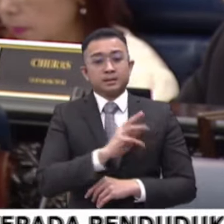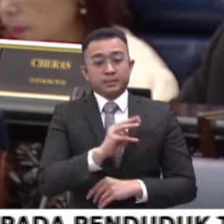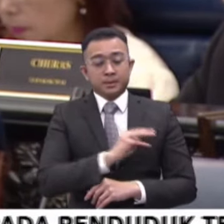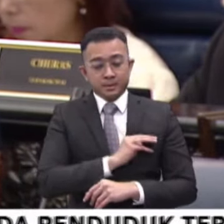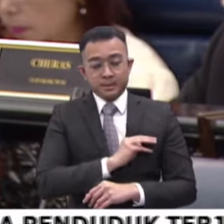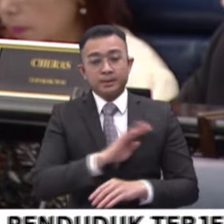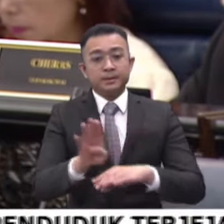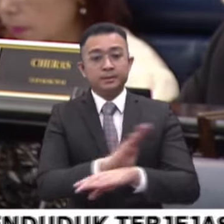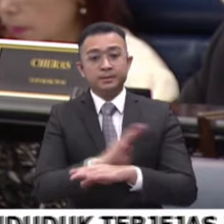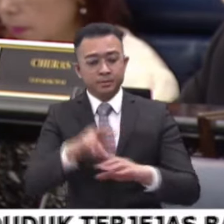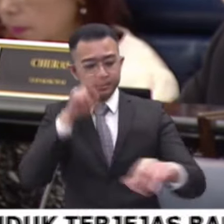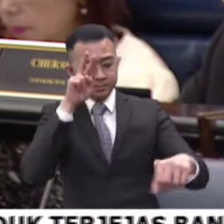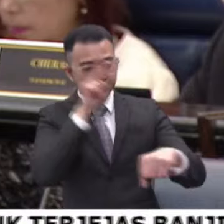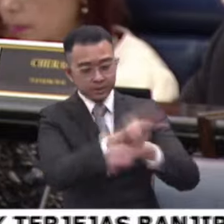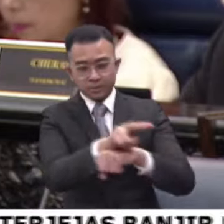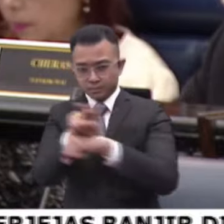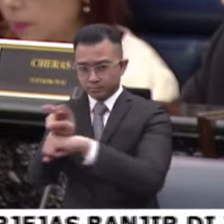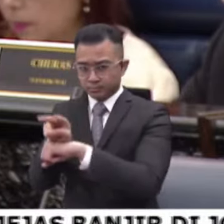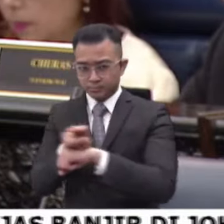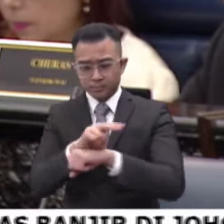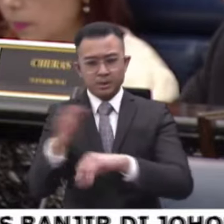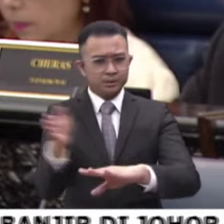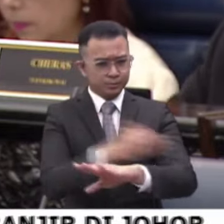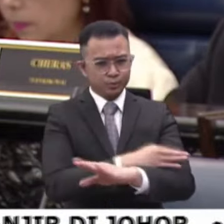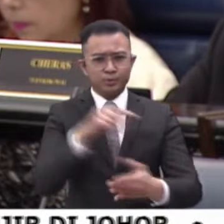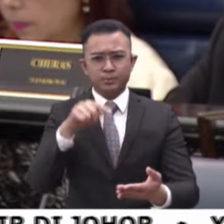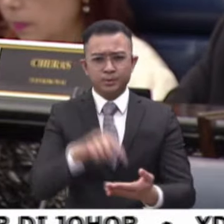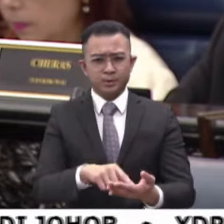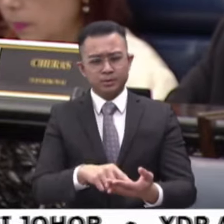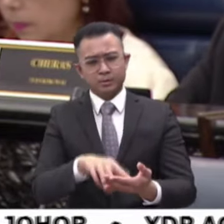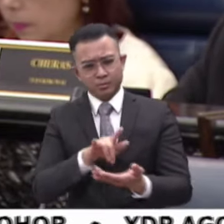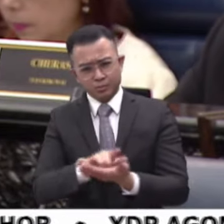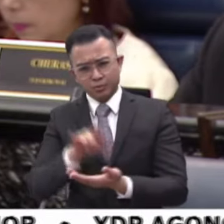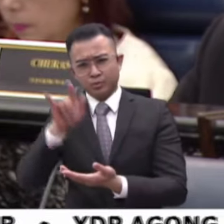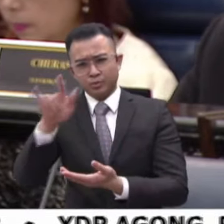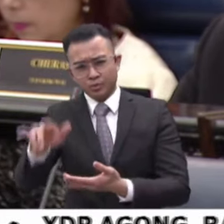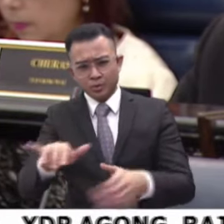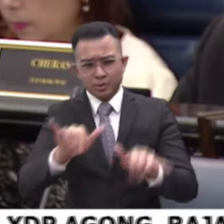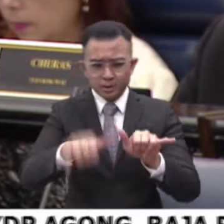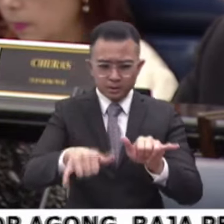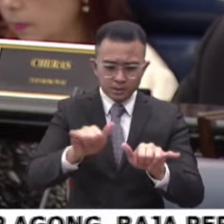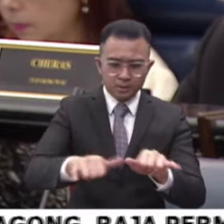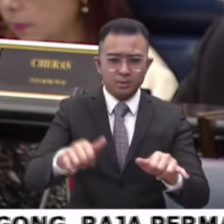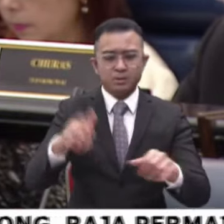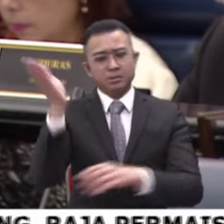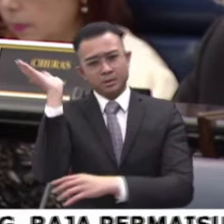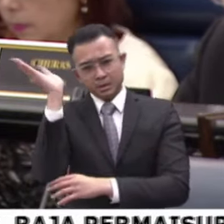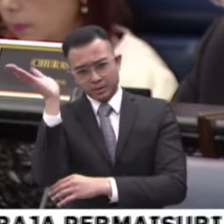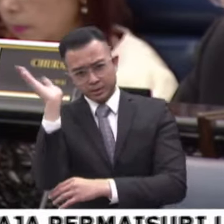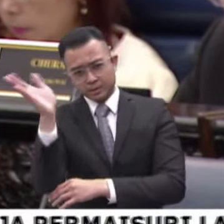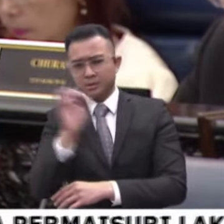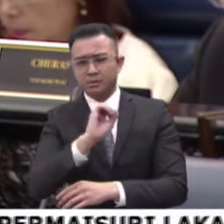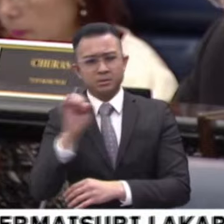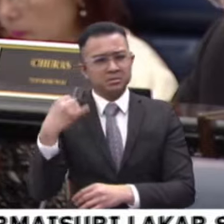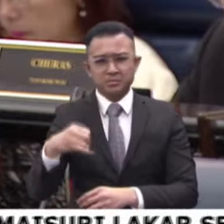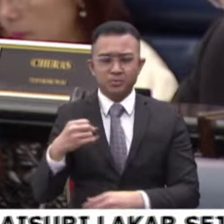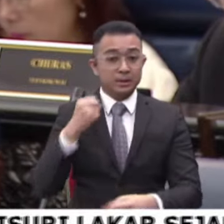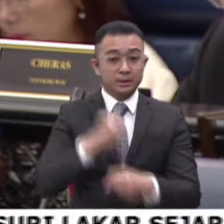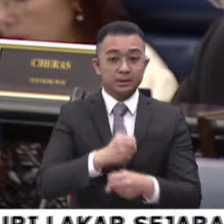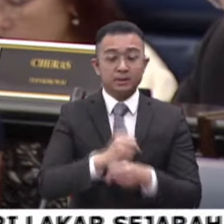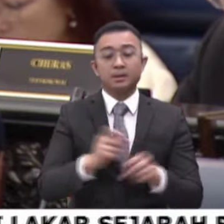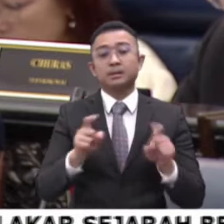Keusahawanan dapat pantau ya mereka yang sebelum ini pilot, engineer, lecturer yang tidak dapat bekerja